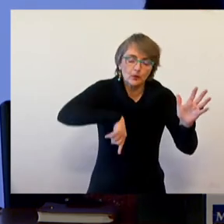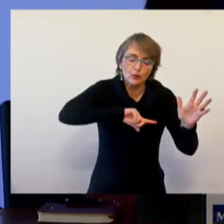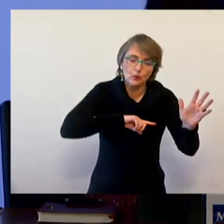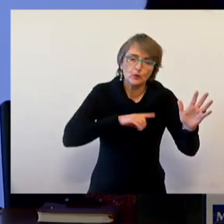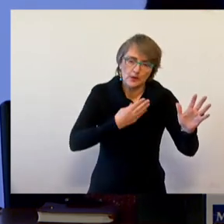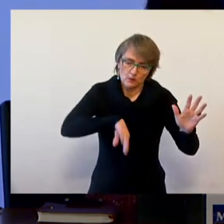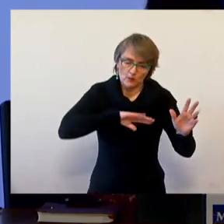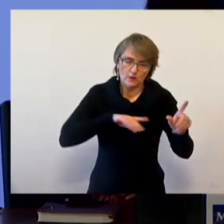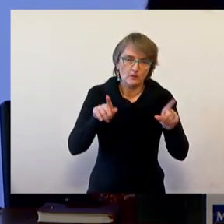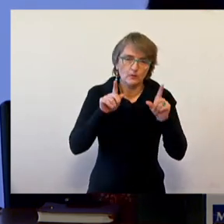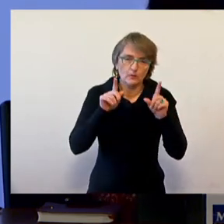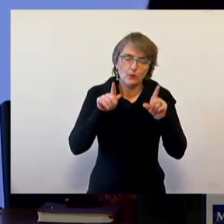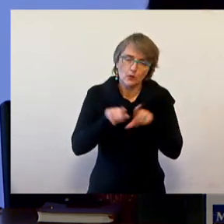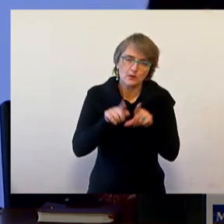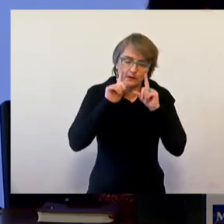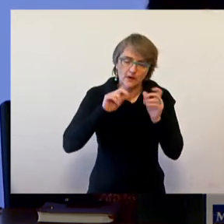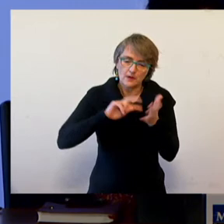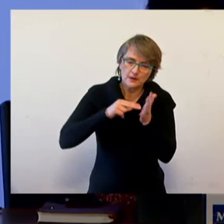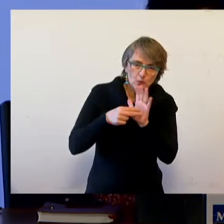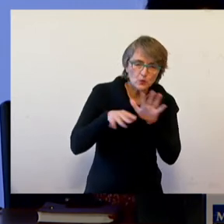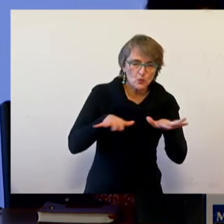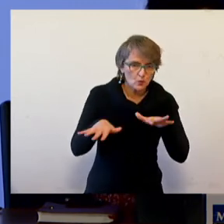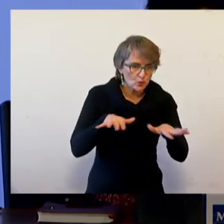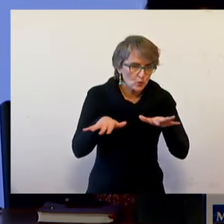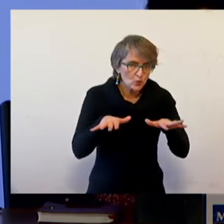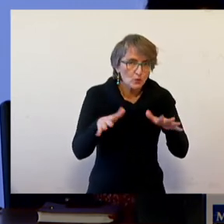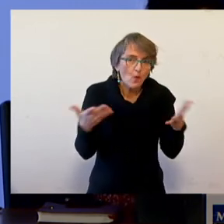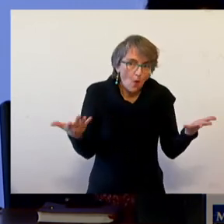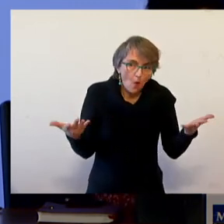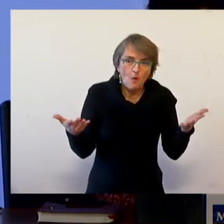connaître la décision